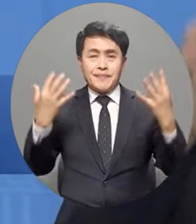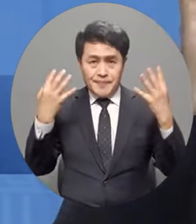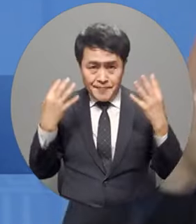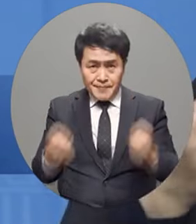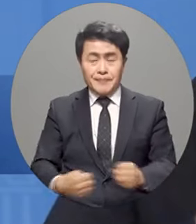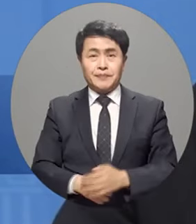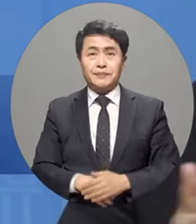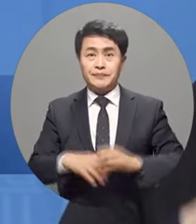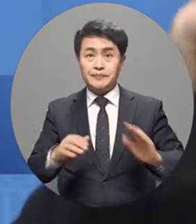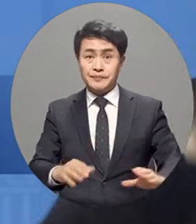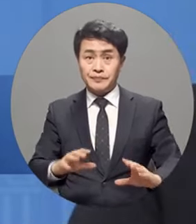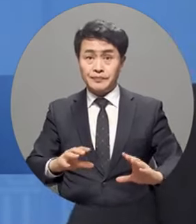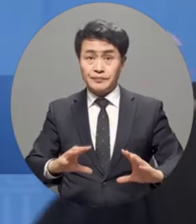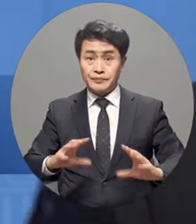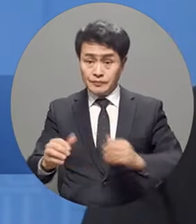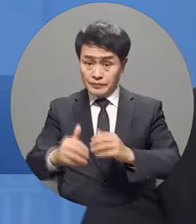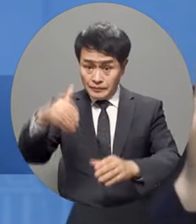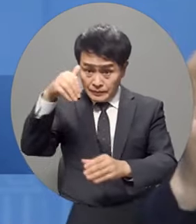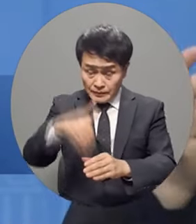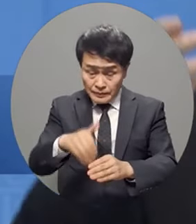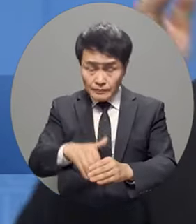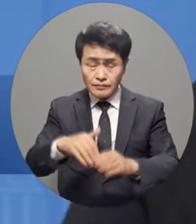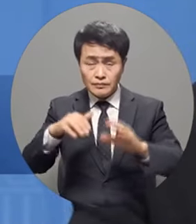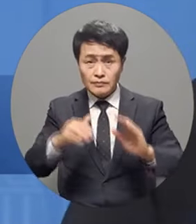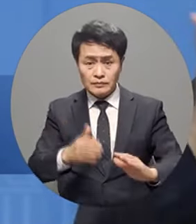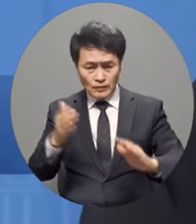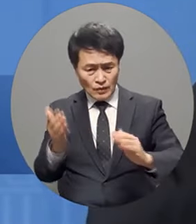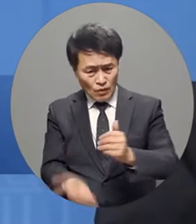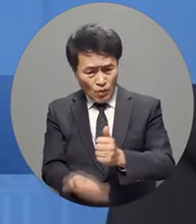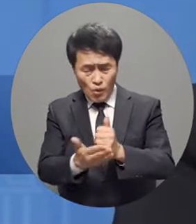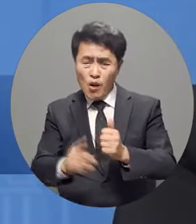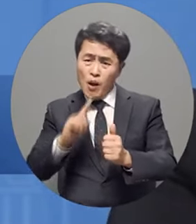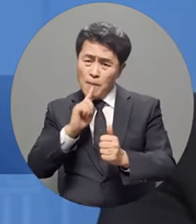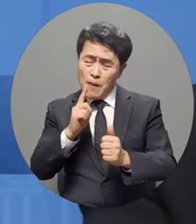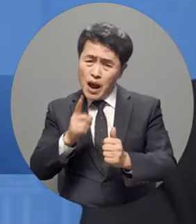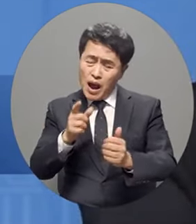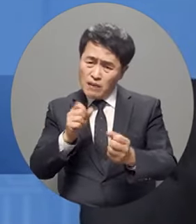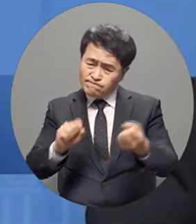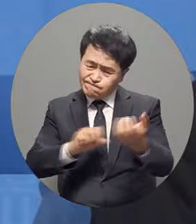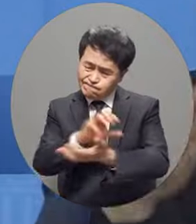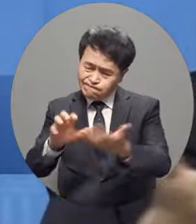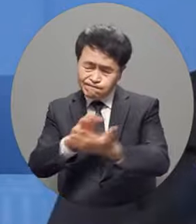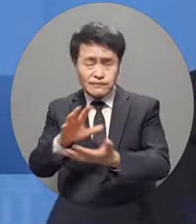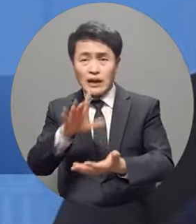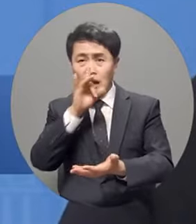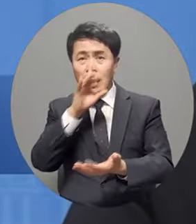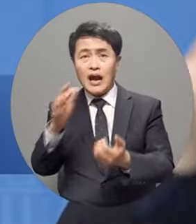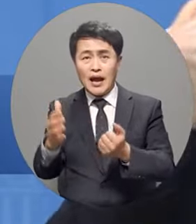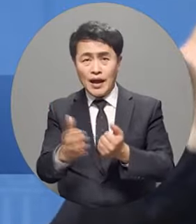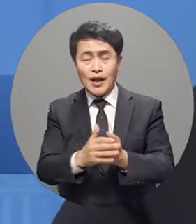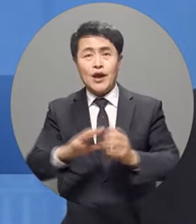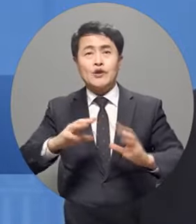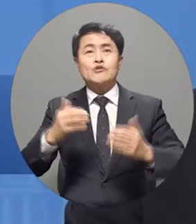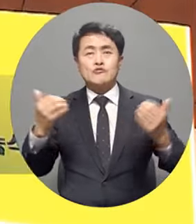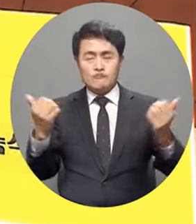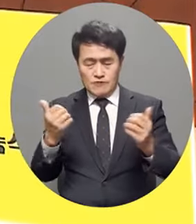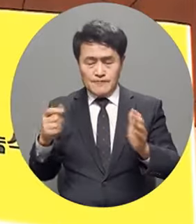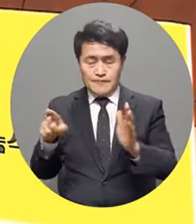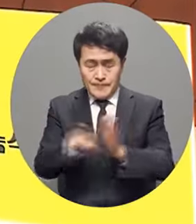총선은 공천 파동과 누구의 막말 파동으로 구성되어서는 안 되며 저희는 굳게 믿고